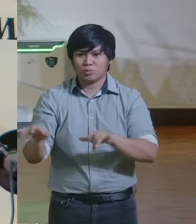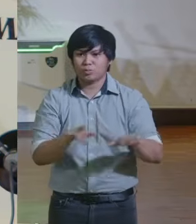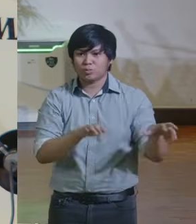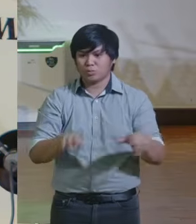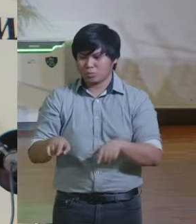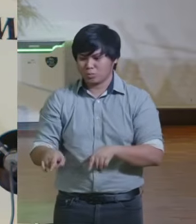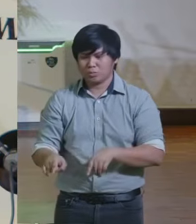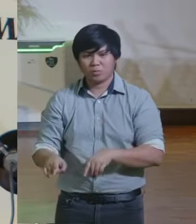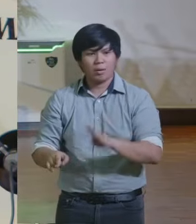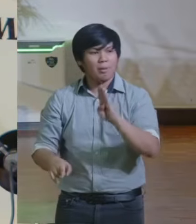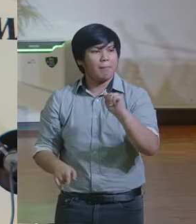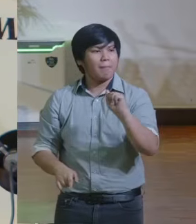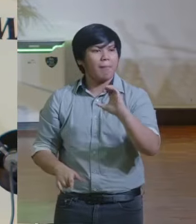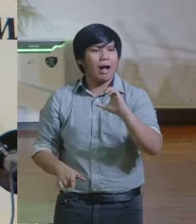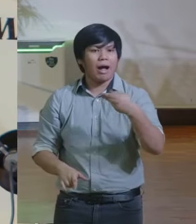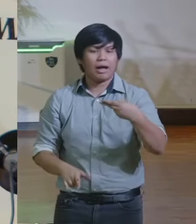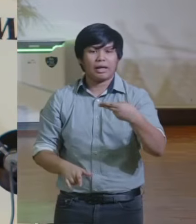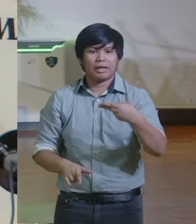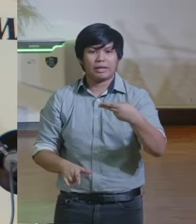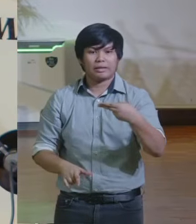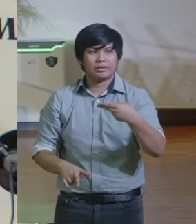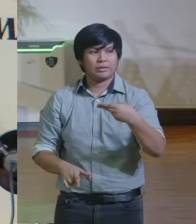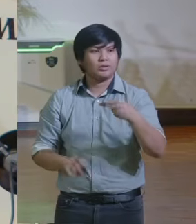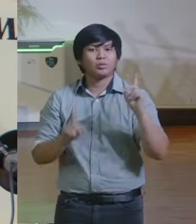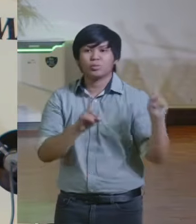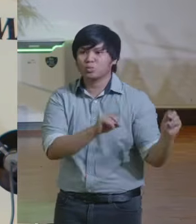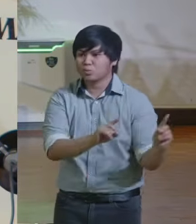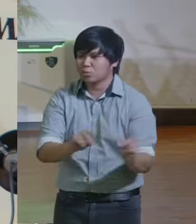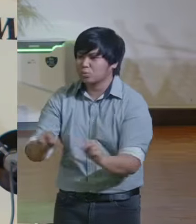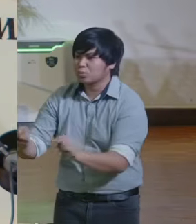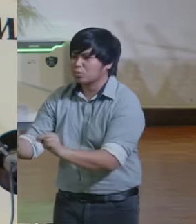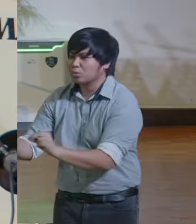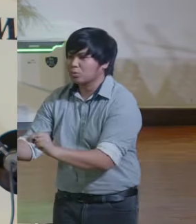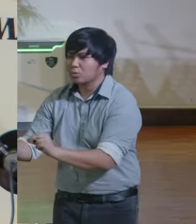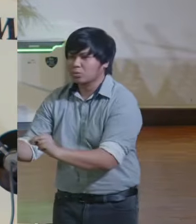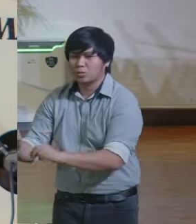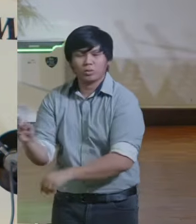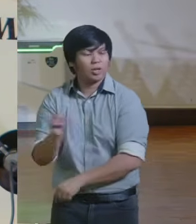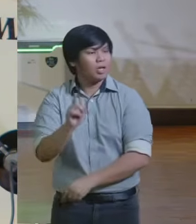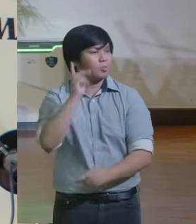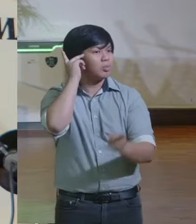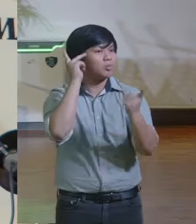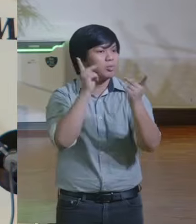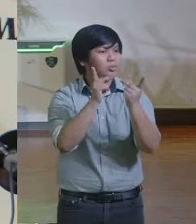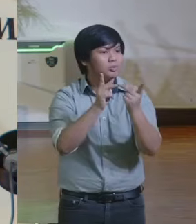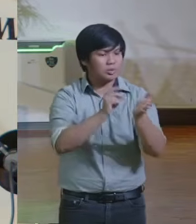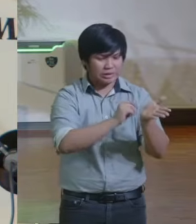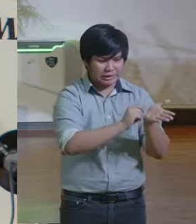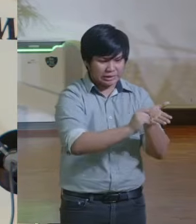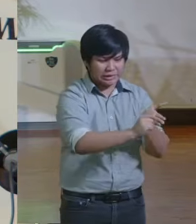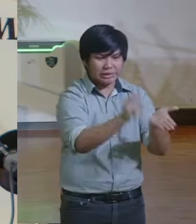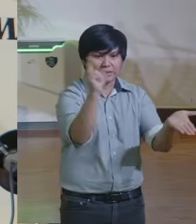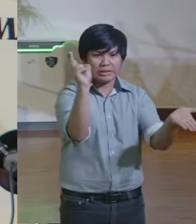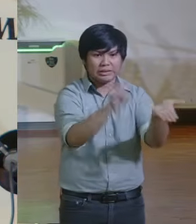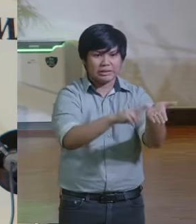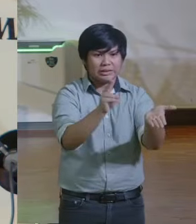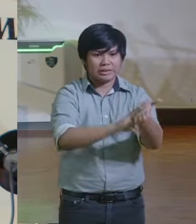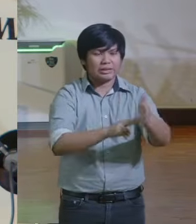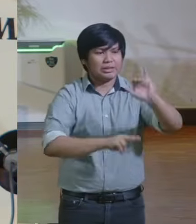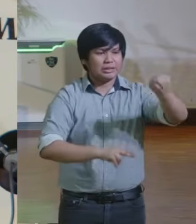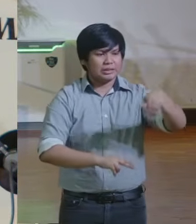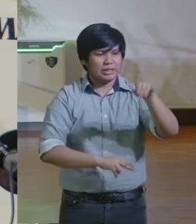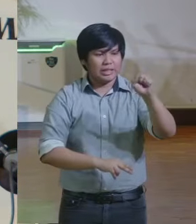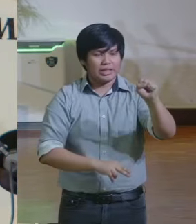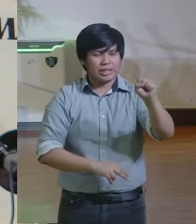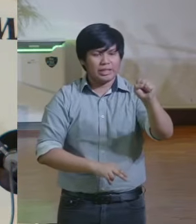lahat ng kanyang ginawa na mga napakagagandang music ay kanyang pinirmahan